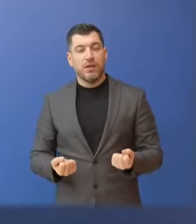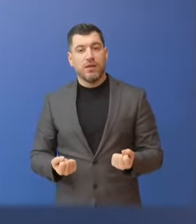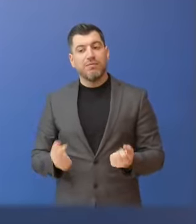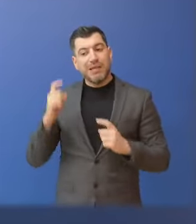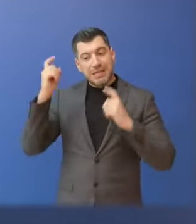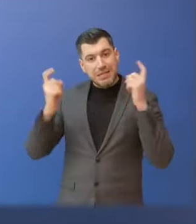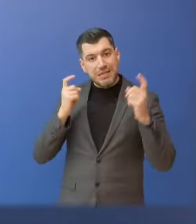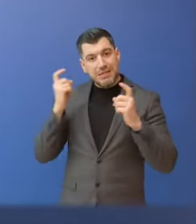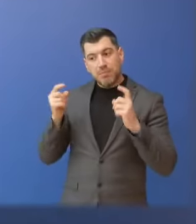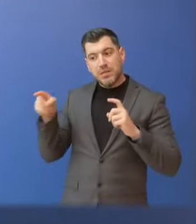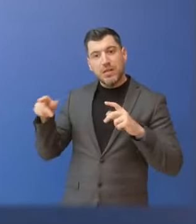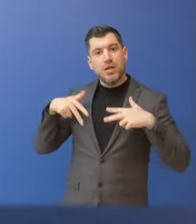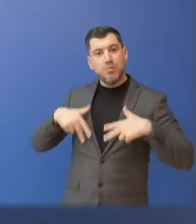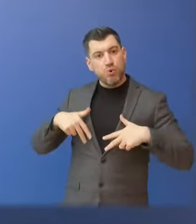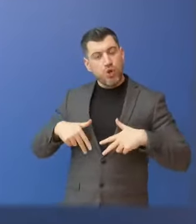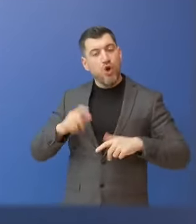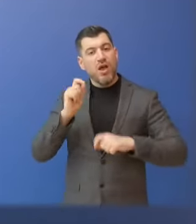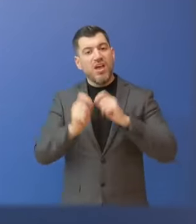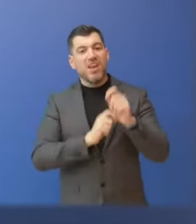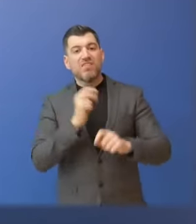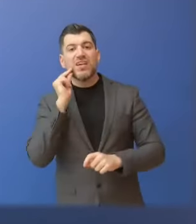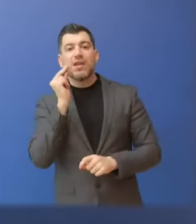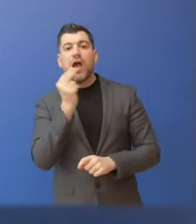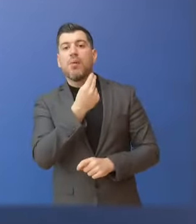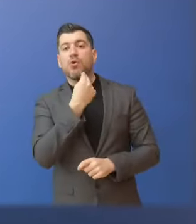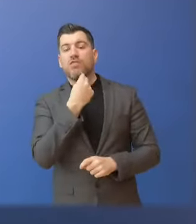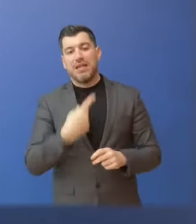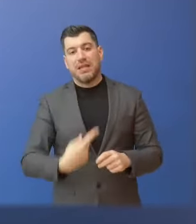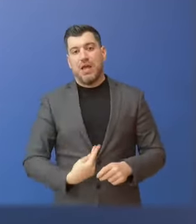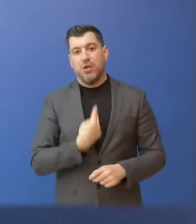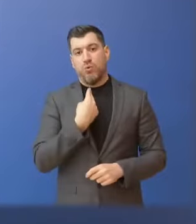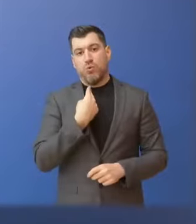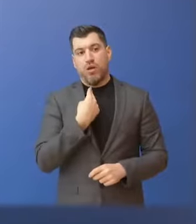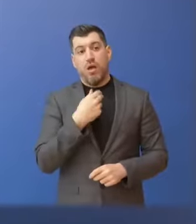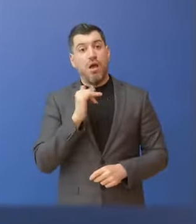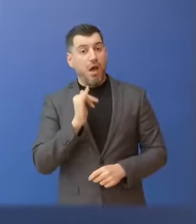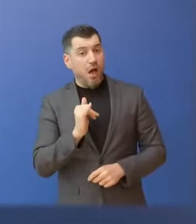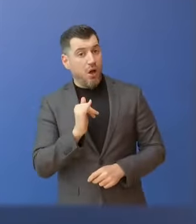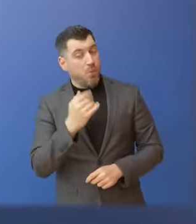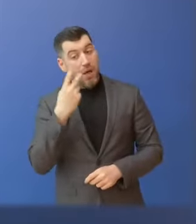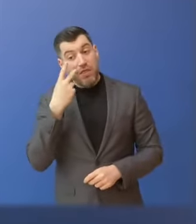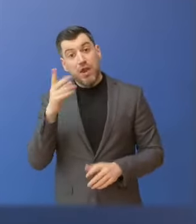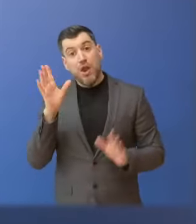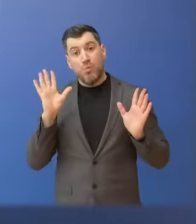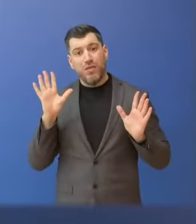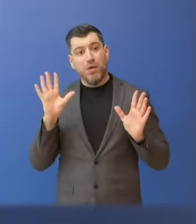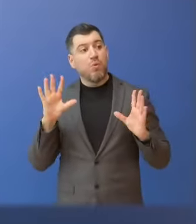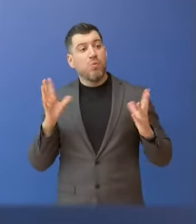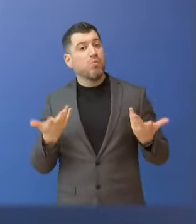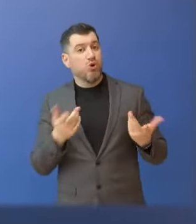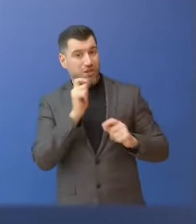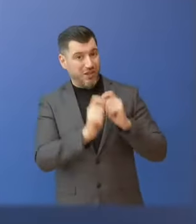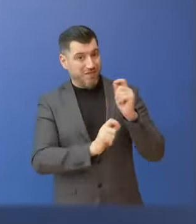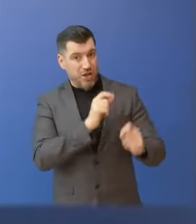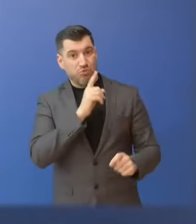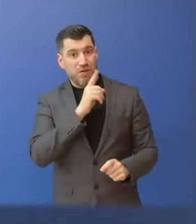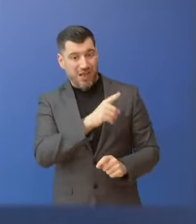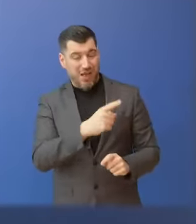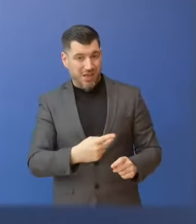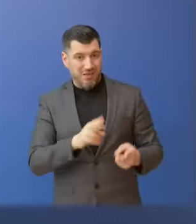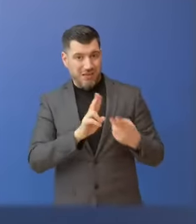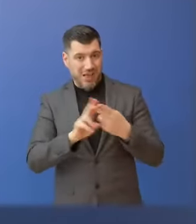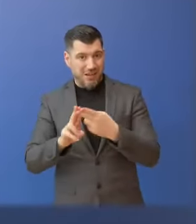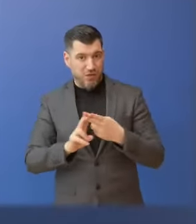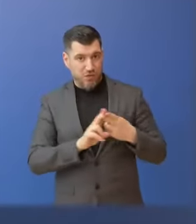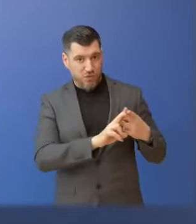απογευματινά χειρουργεία δεν έχουμε δει ακόμα τους όρους της δικλείδες ασφαλείας το πώς θα δημιουργηθούν προφανώς ο